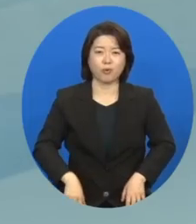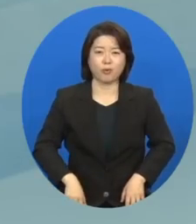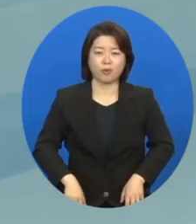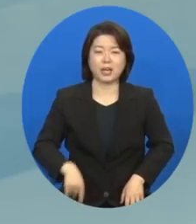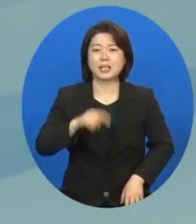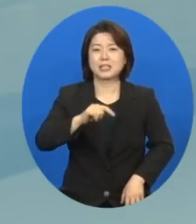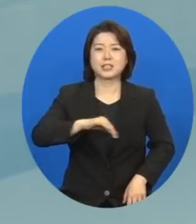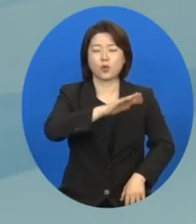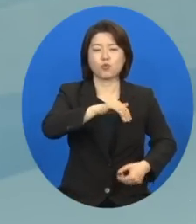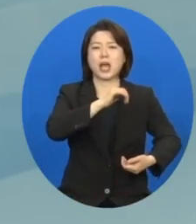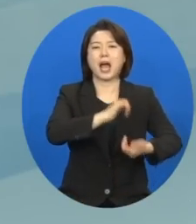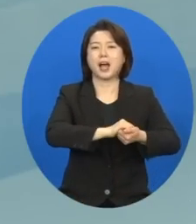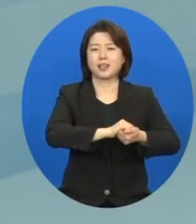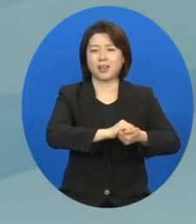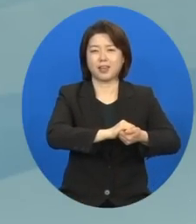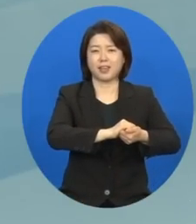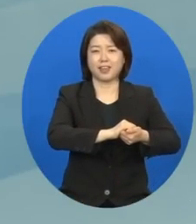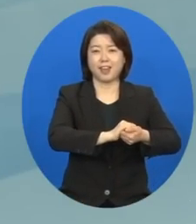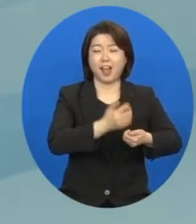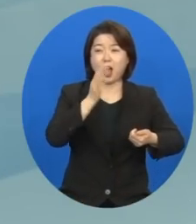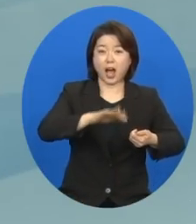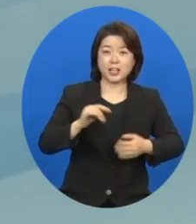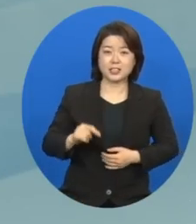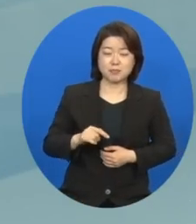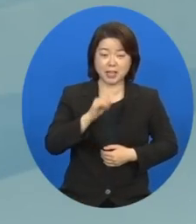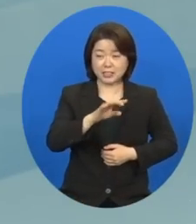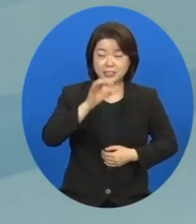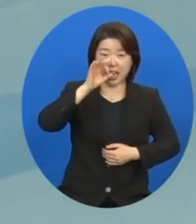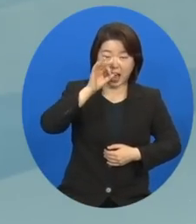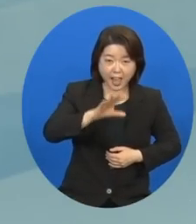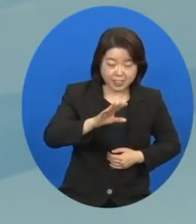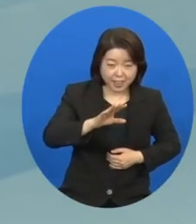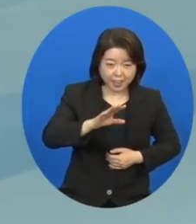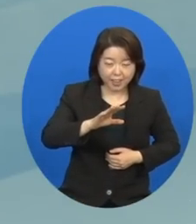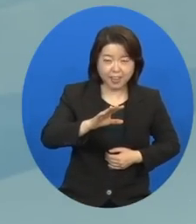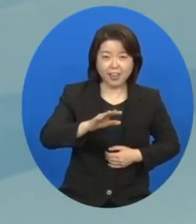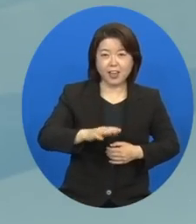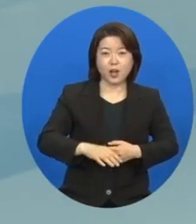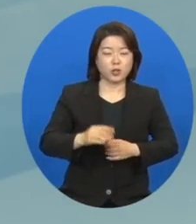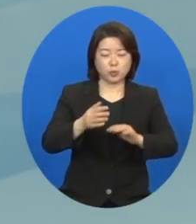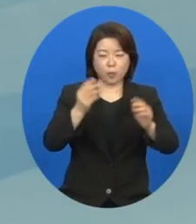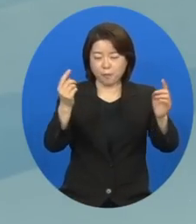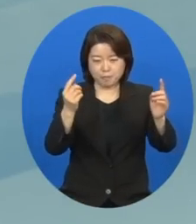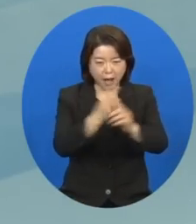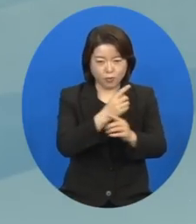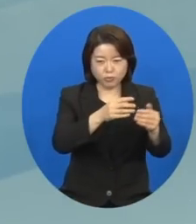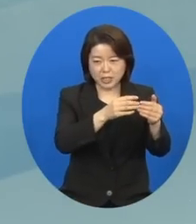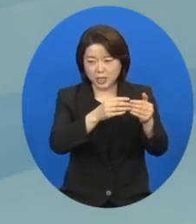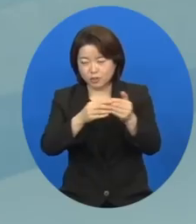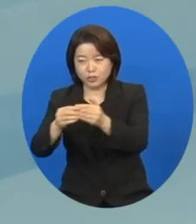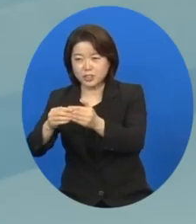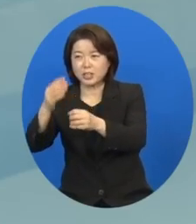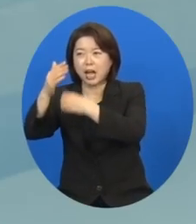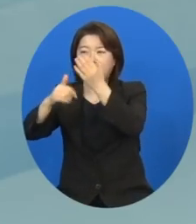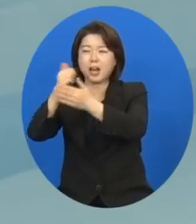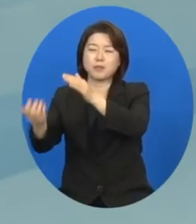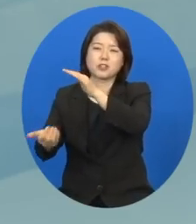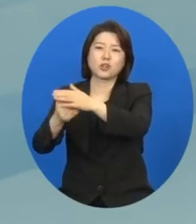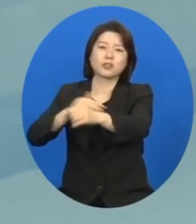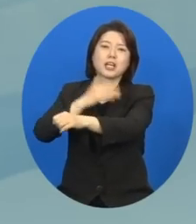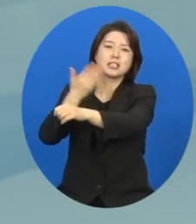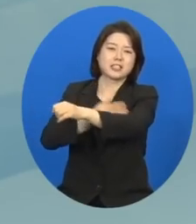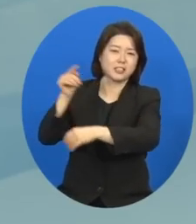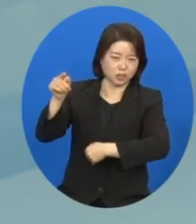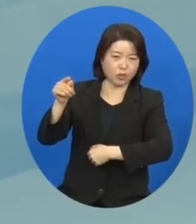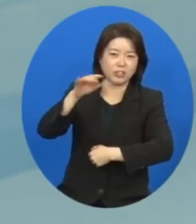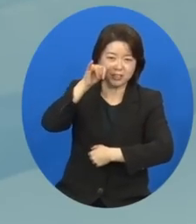우리의 한계지만 그러나 그렇게 안 되게 하신 것이 하나님의 또한 전능하신 하나님의 능력이기도 합니다. 그래서